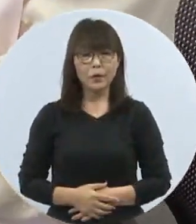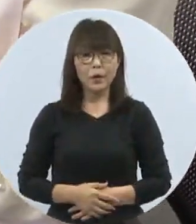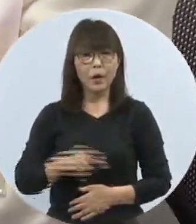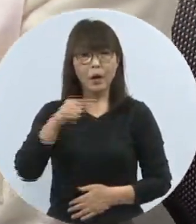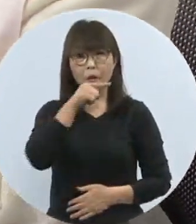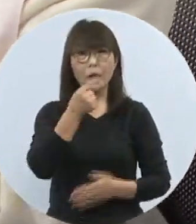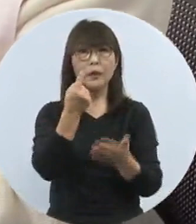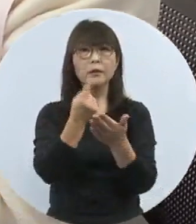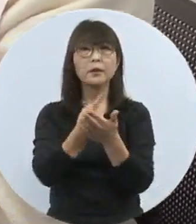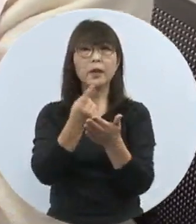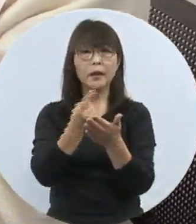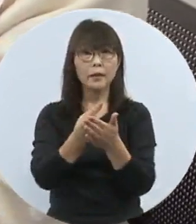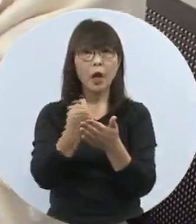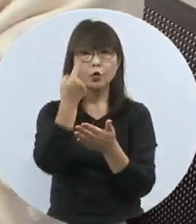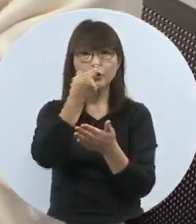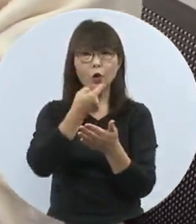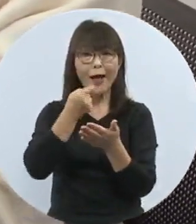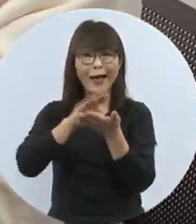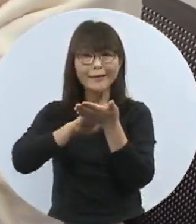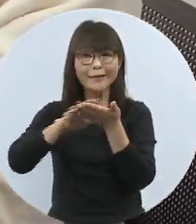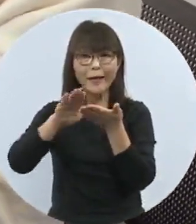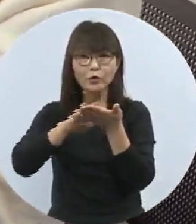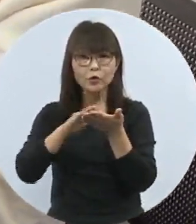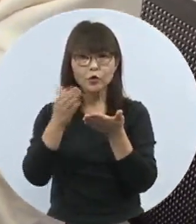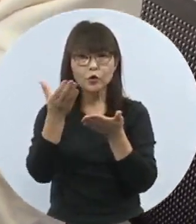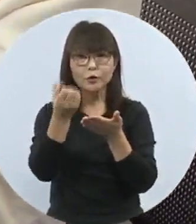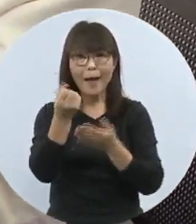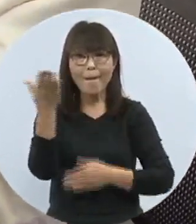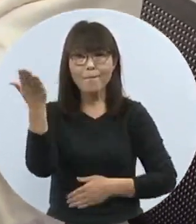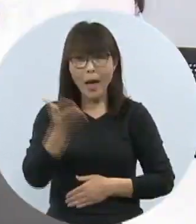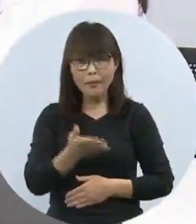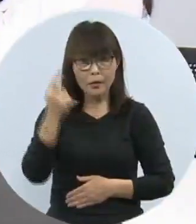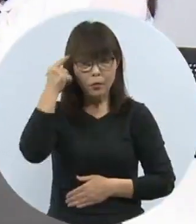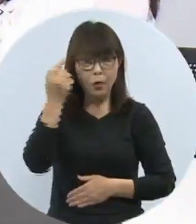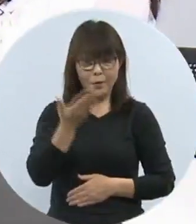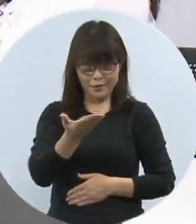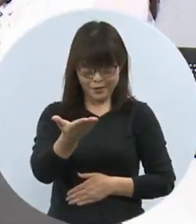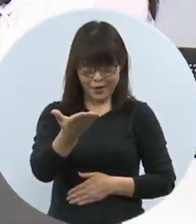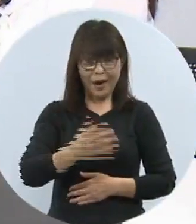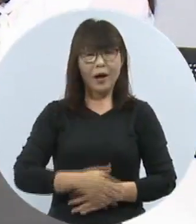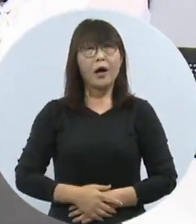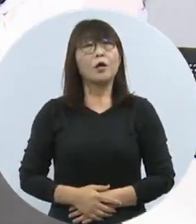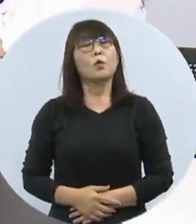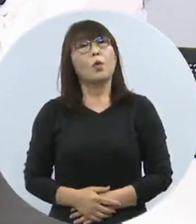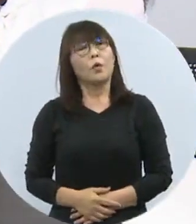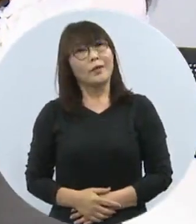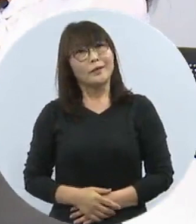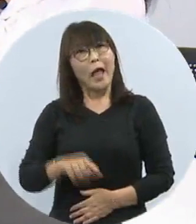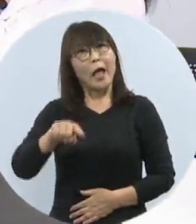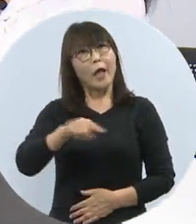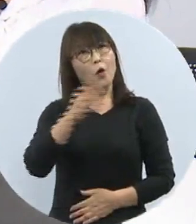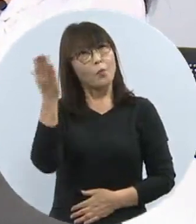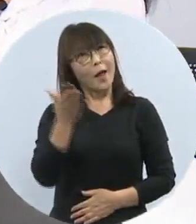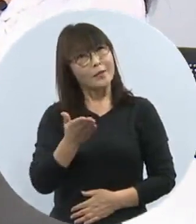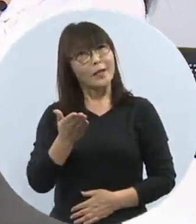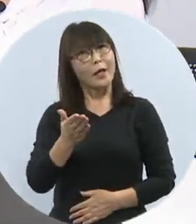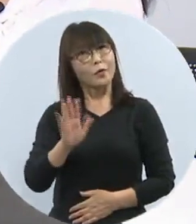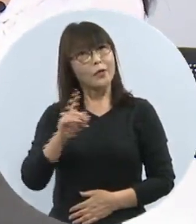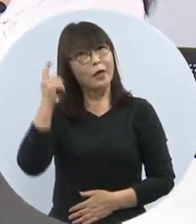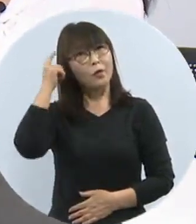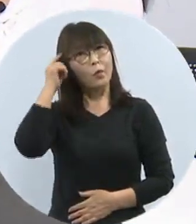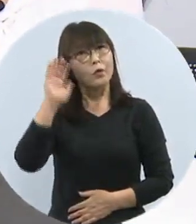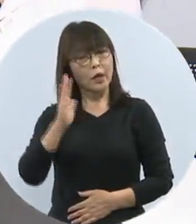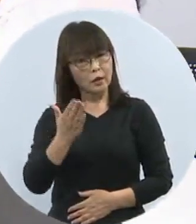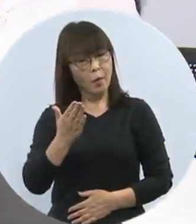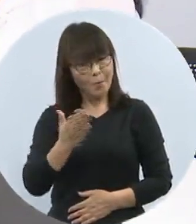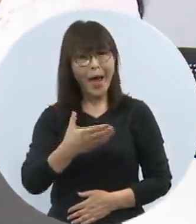だけで落とせるお口の中の汚れってどれくらいだと思いますか？ そうですね、100% とは言わないですけど、